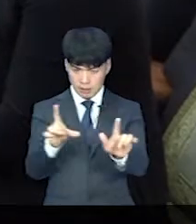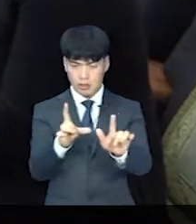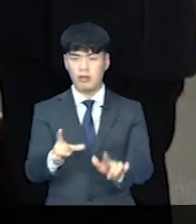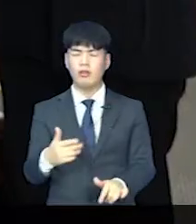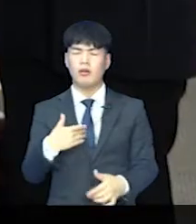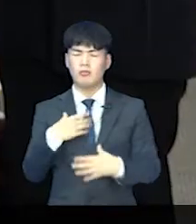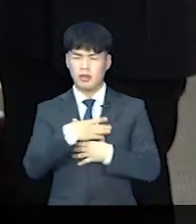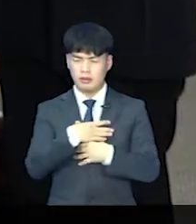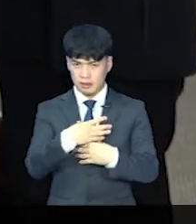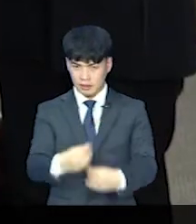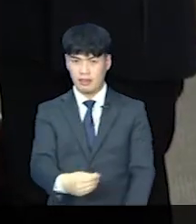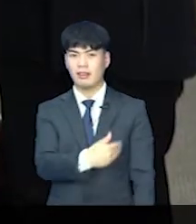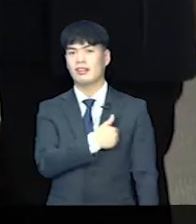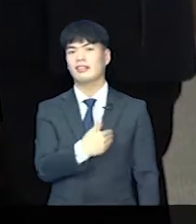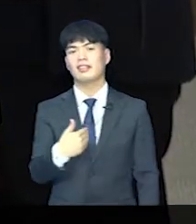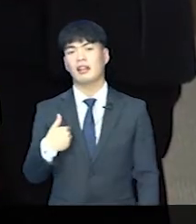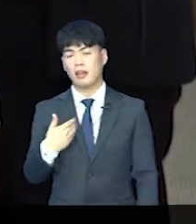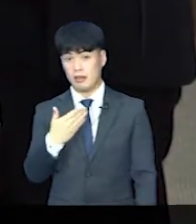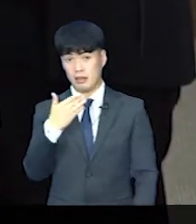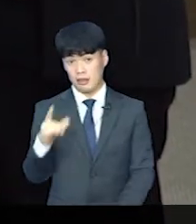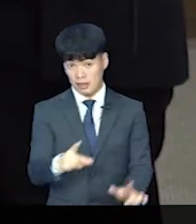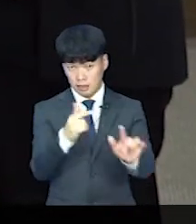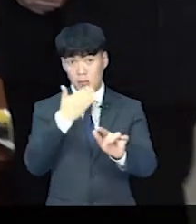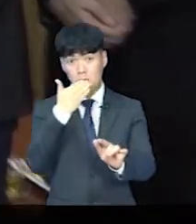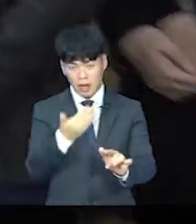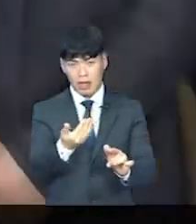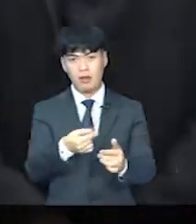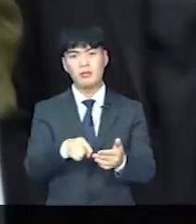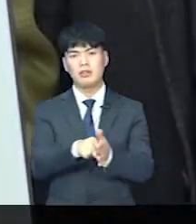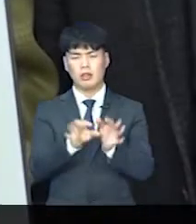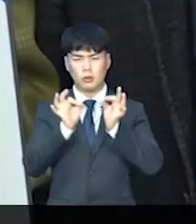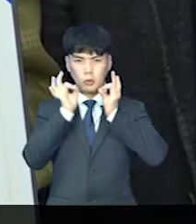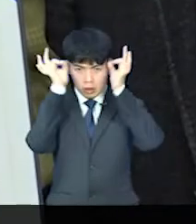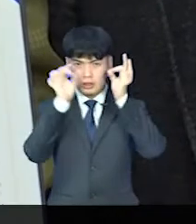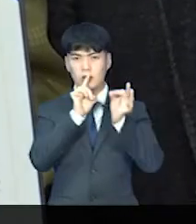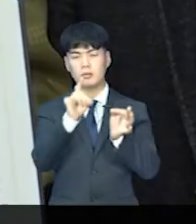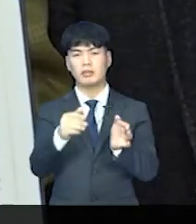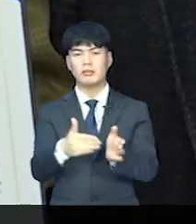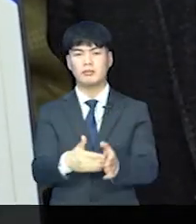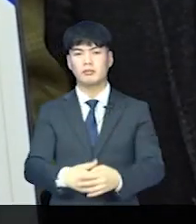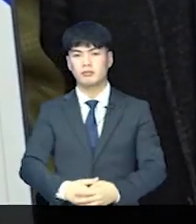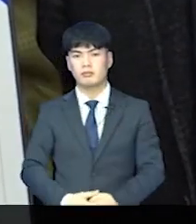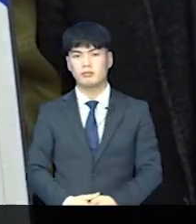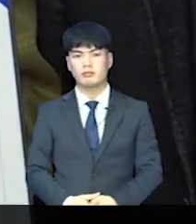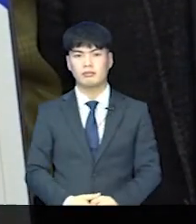살아가며 삶의 만족도가 향상될 수 있도록 최선을 다하겠다고 밝혔습니다.